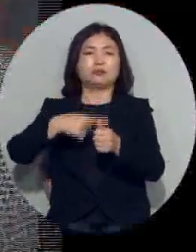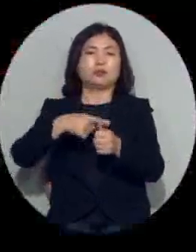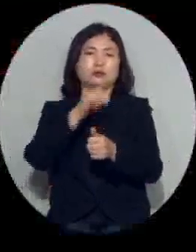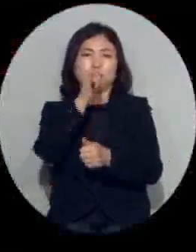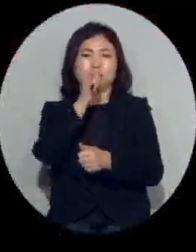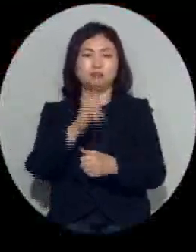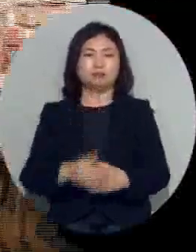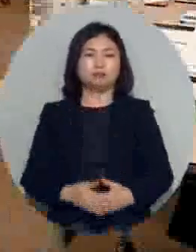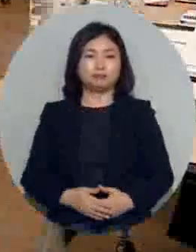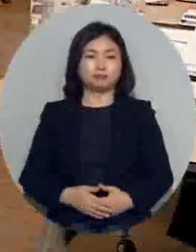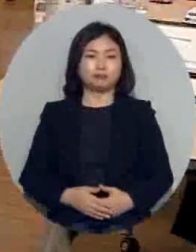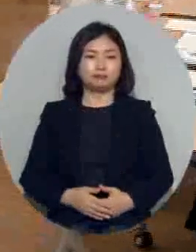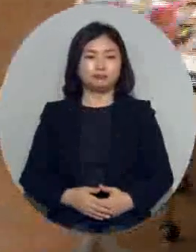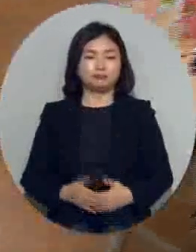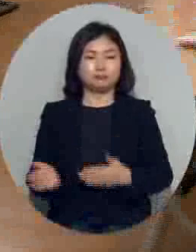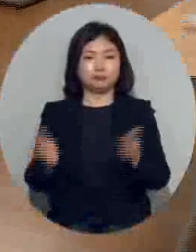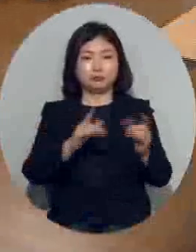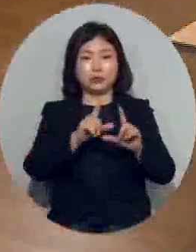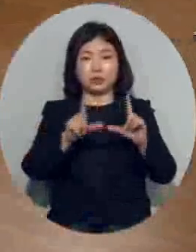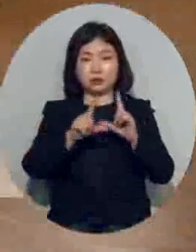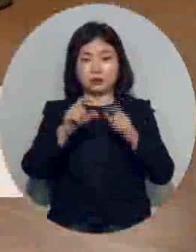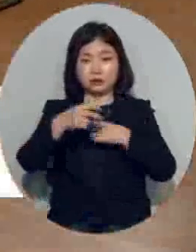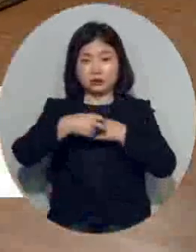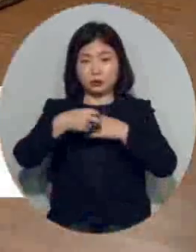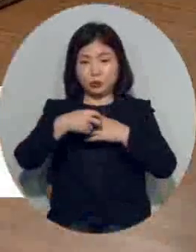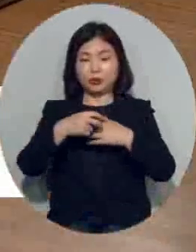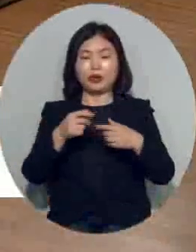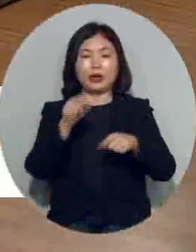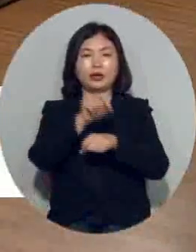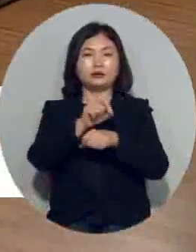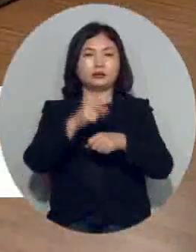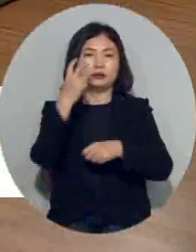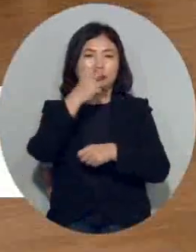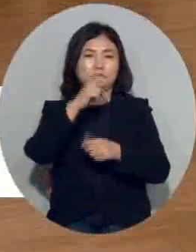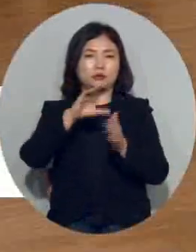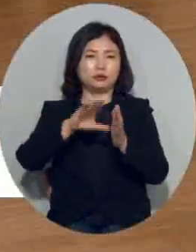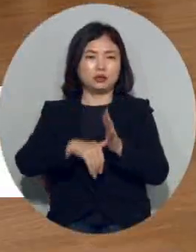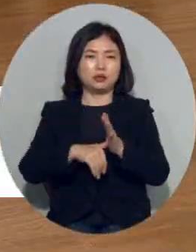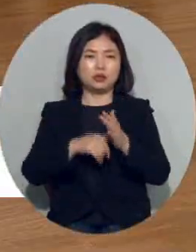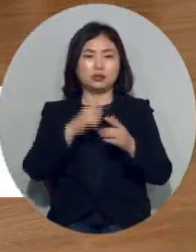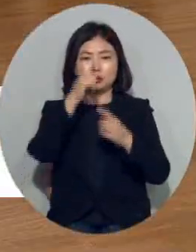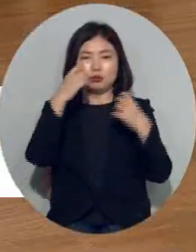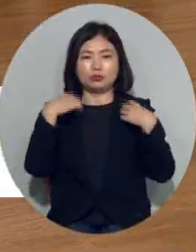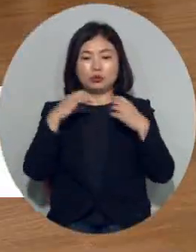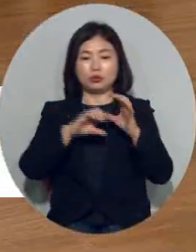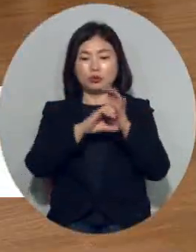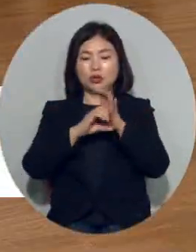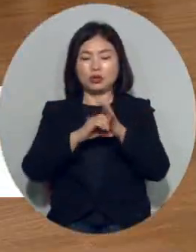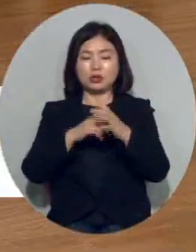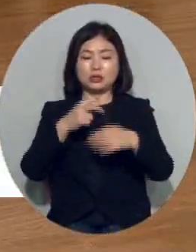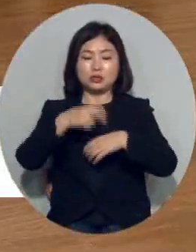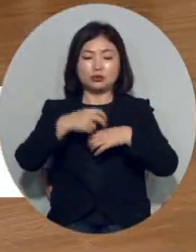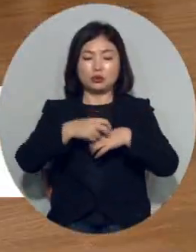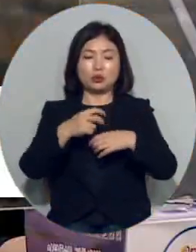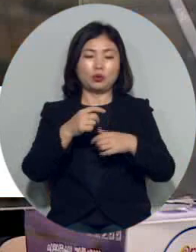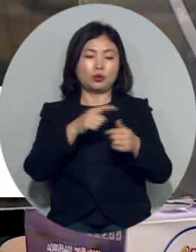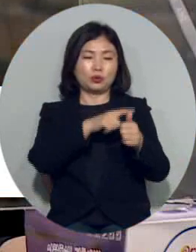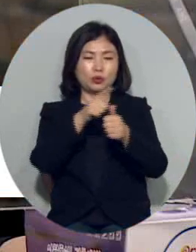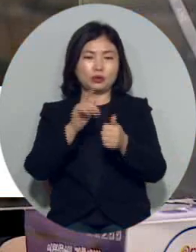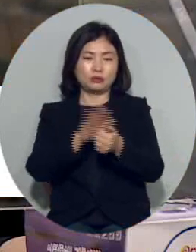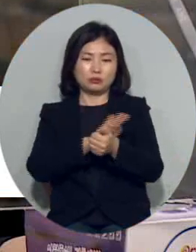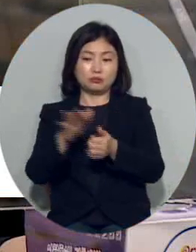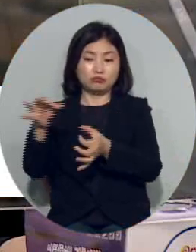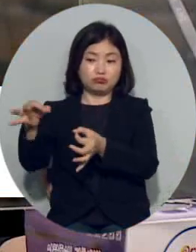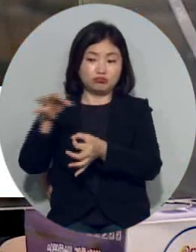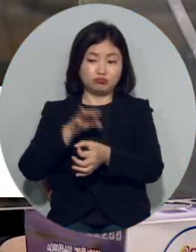나왔습니다. 안동 의료원을 상대로 한 행정사무감사에서는 정부에서 코로나19 의료진들에게 지급하는